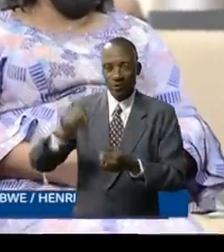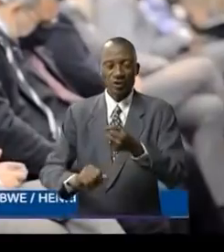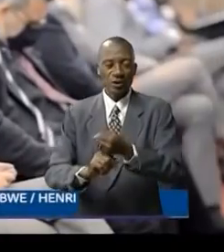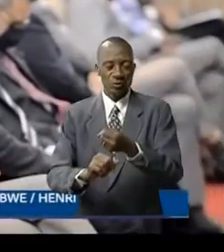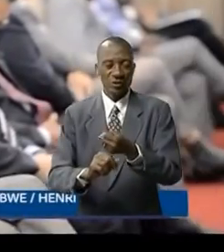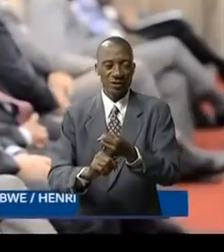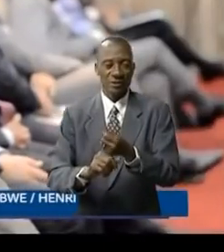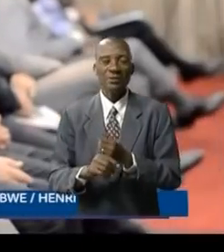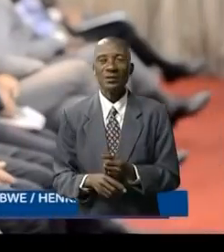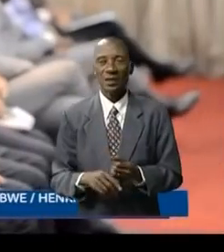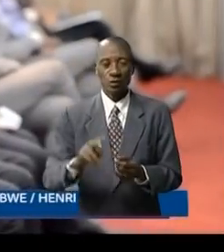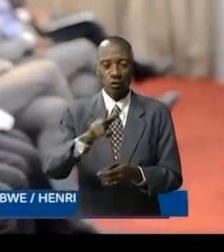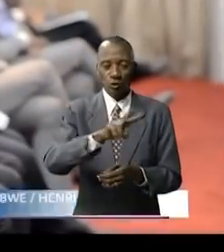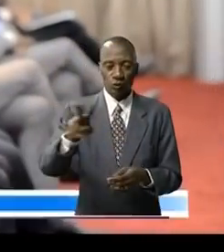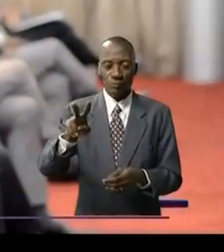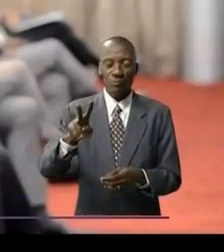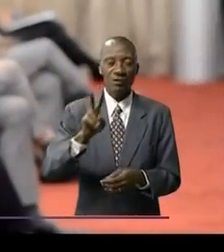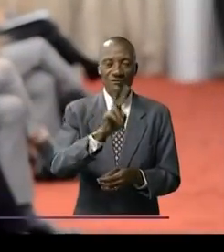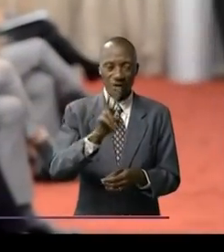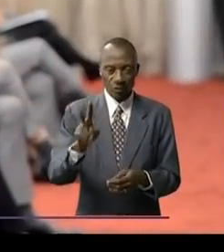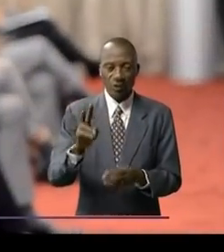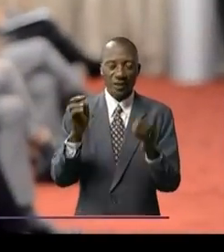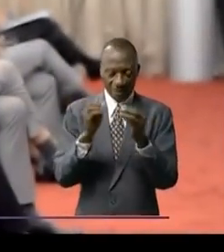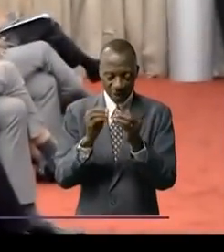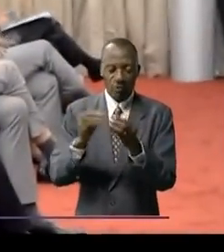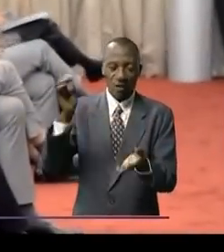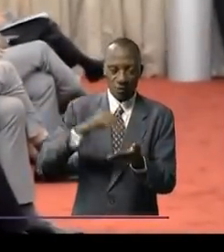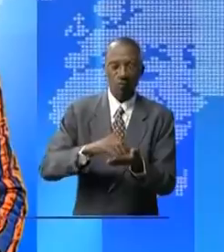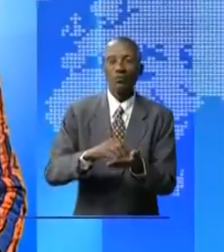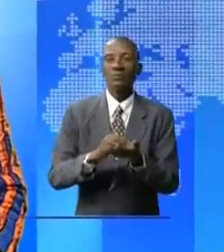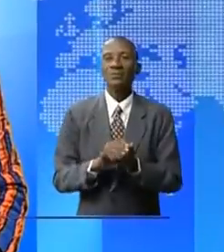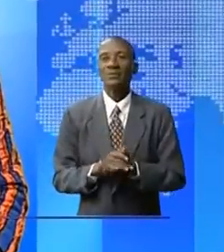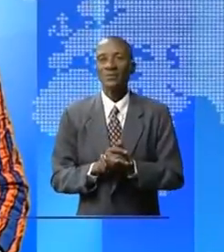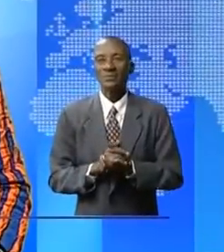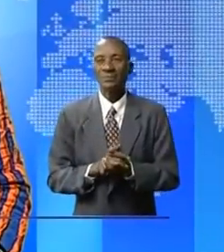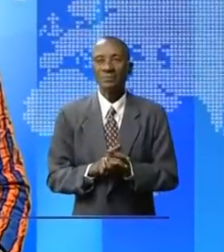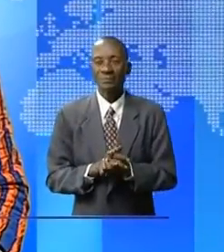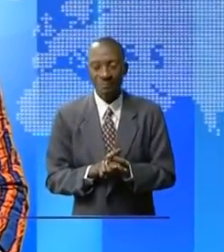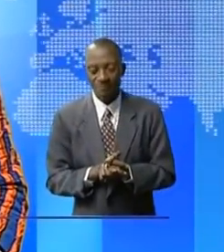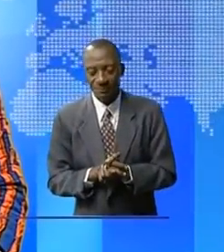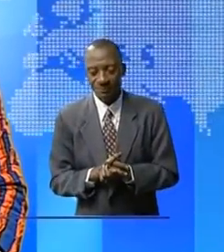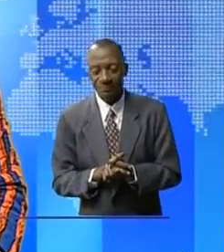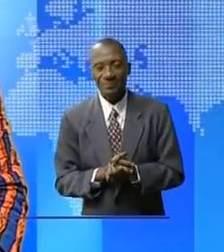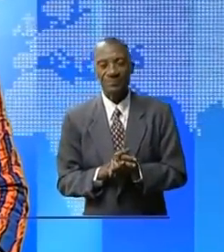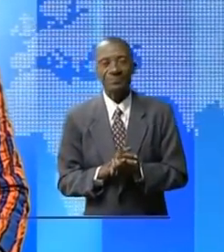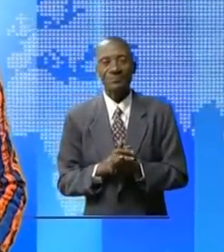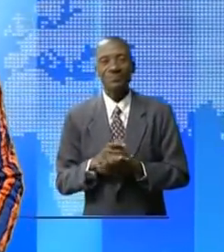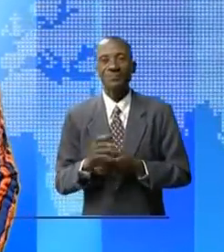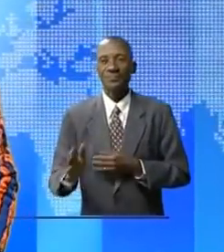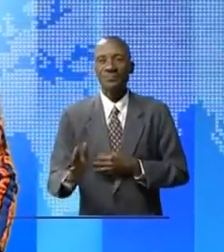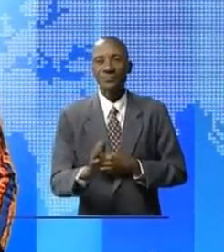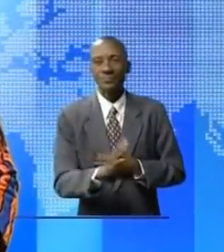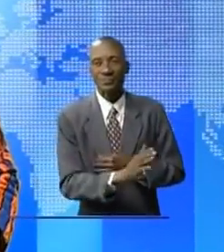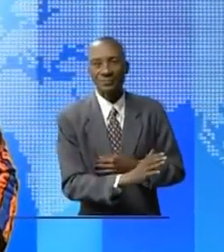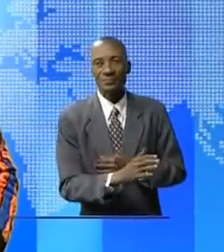se retrouvent en 2022 pour la quatrième session du dialogue politique. Voilà, vous avez compris qu'il s'agissait du dialogue politique